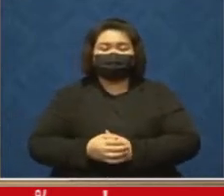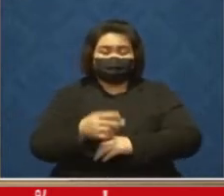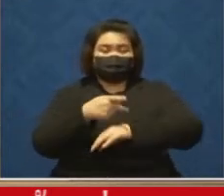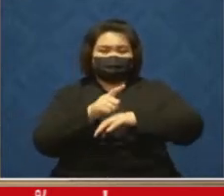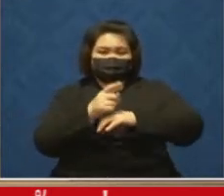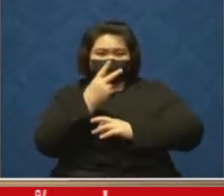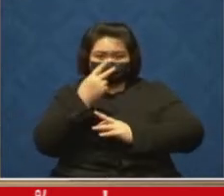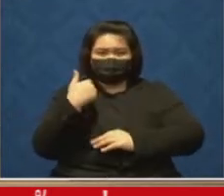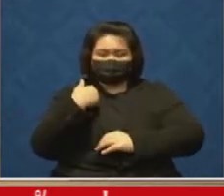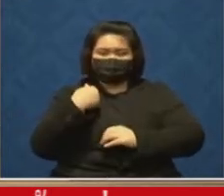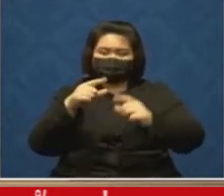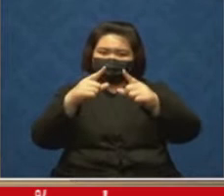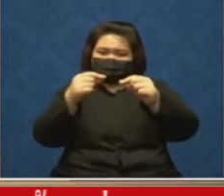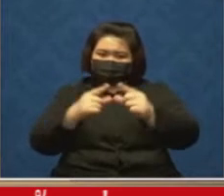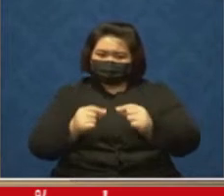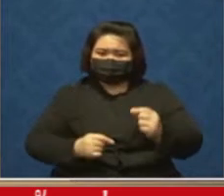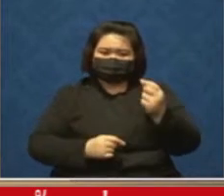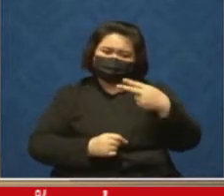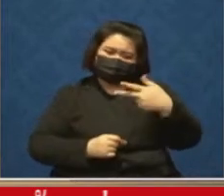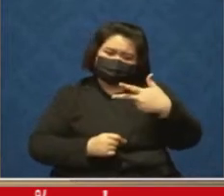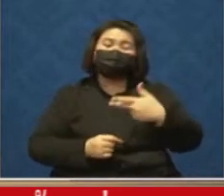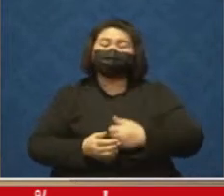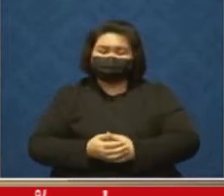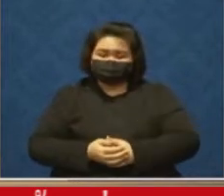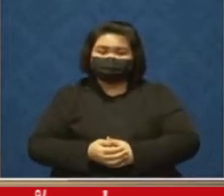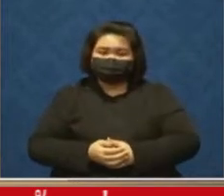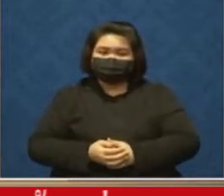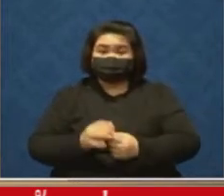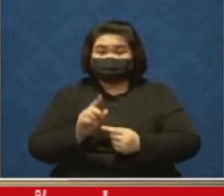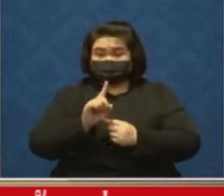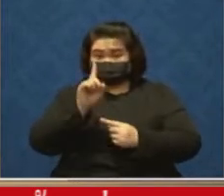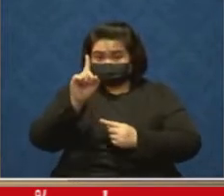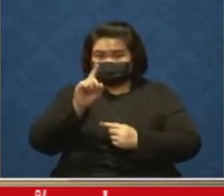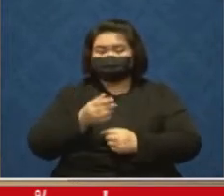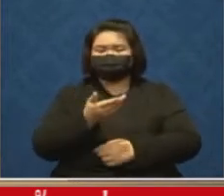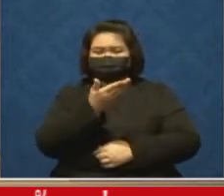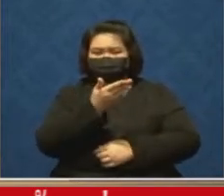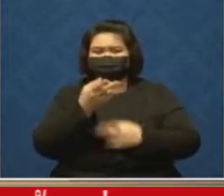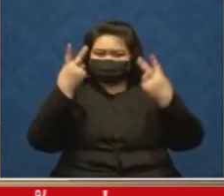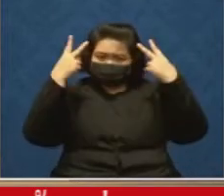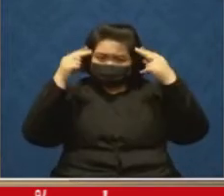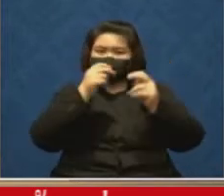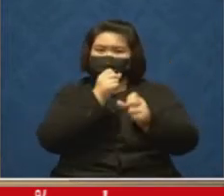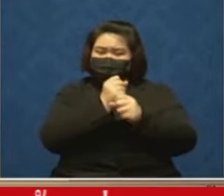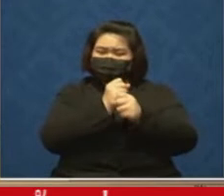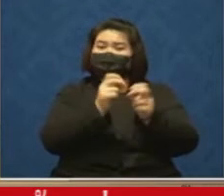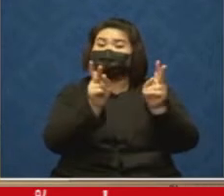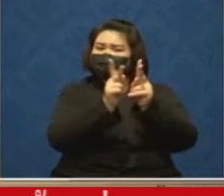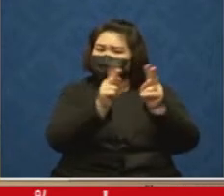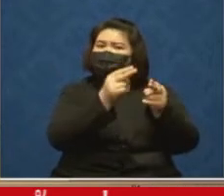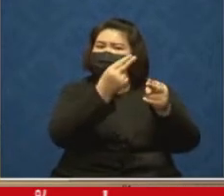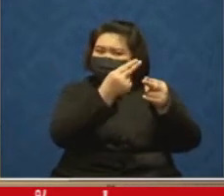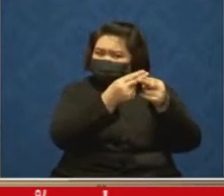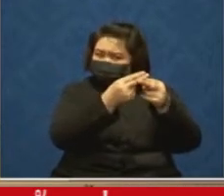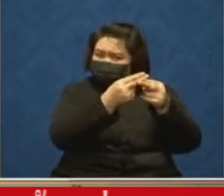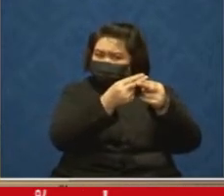รบทราบไว้ 2-3 ขดีเรื่องแรกนะครับ ผลเอกประยุท์ในฐานะที่เป็นขณะกรรมการพรังงานแห่งชาติ ท่